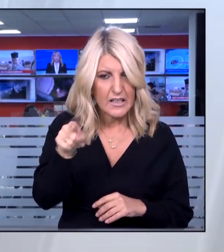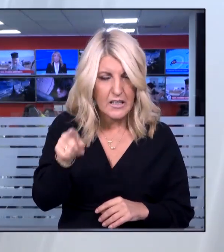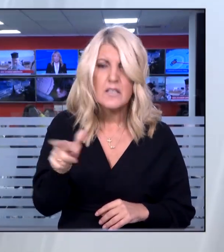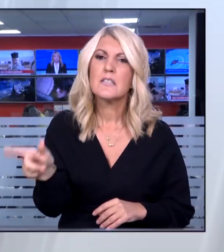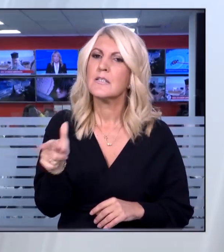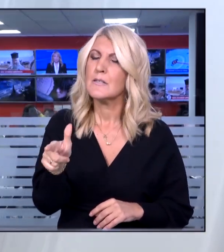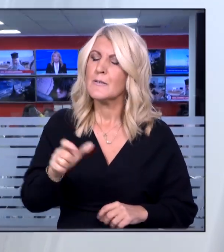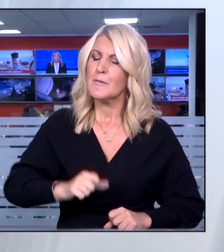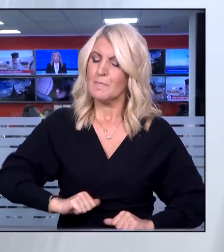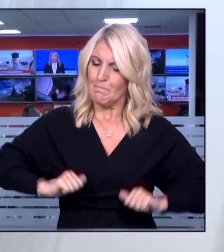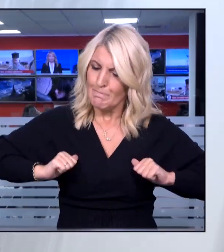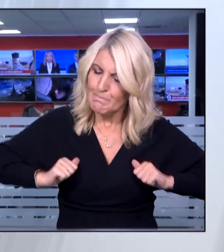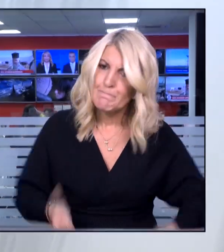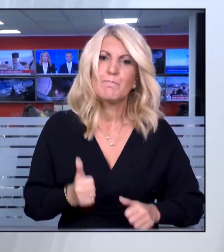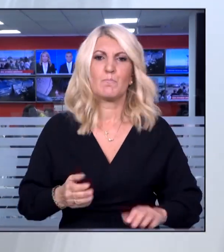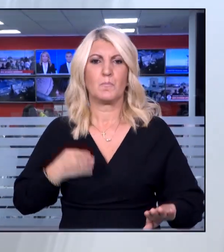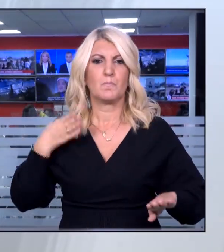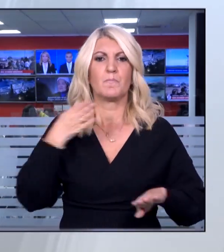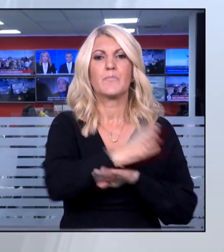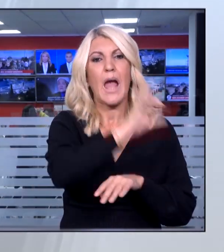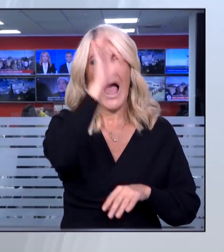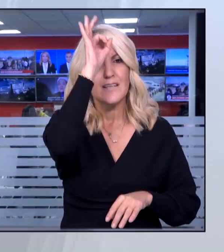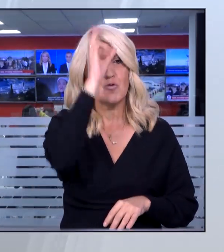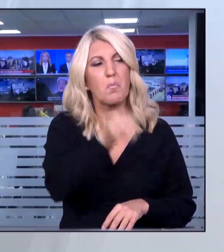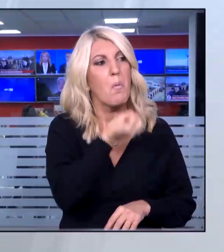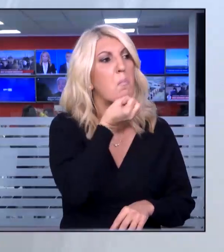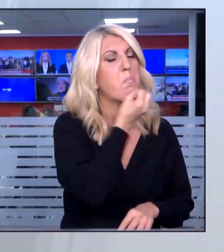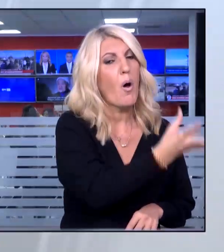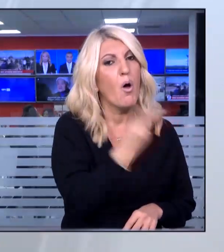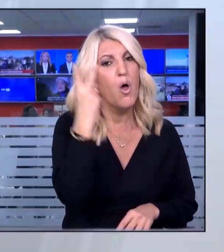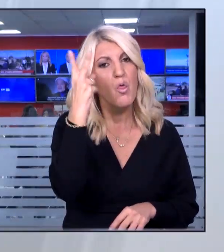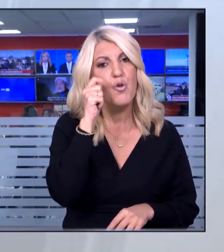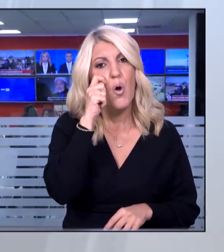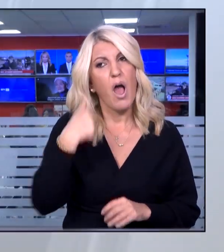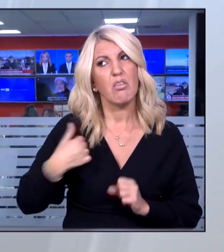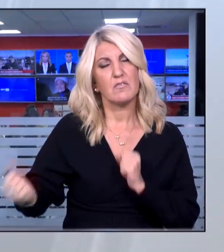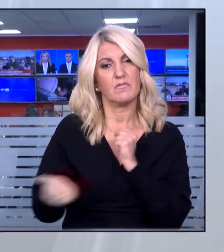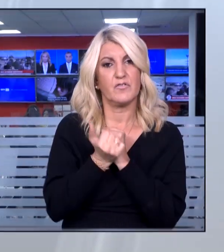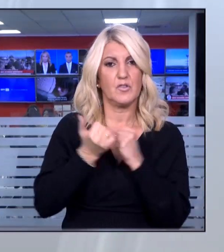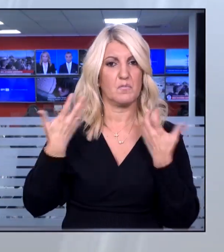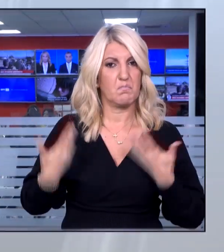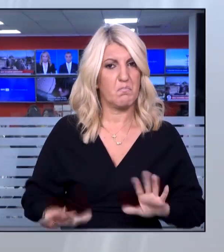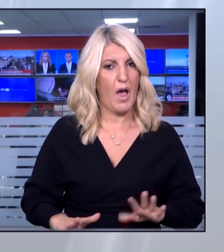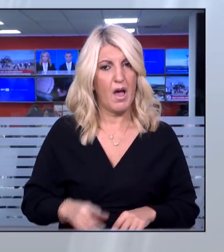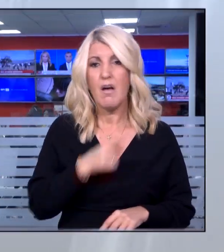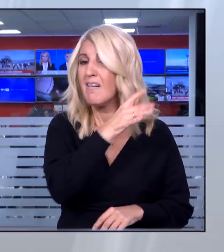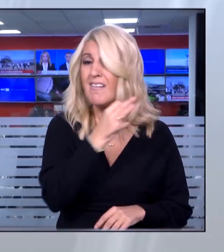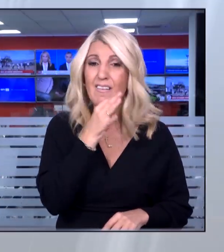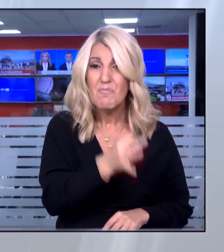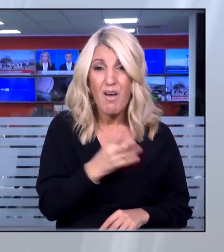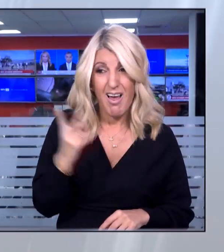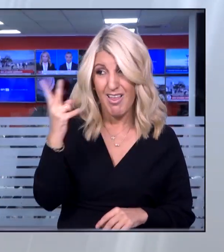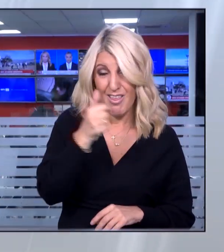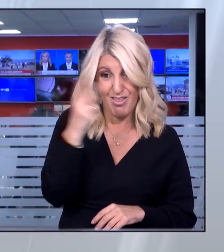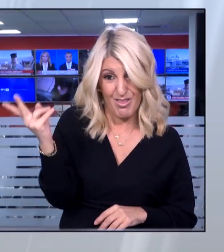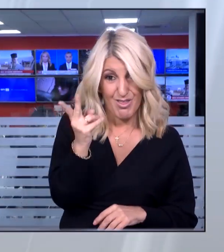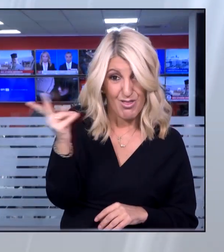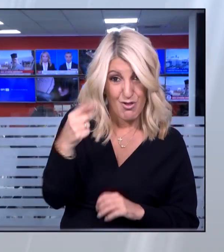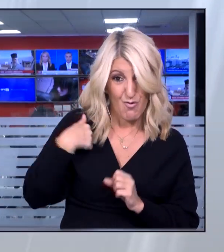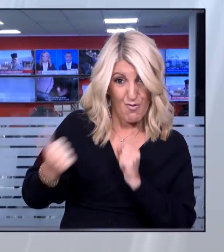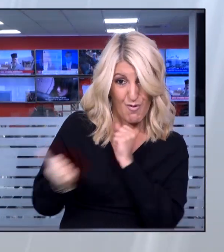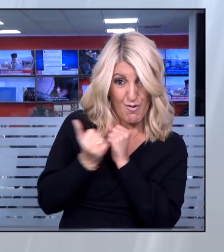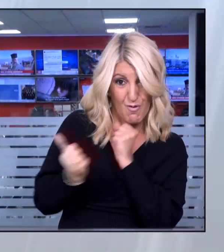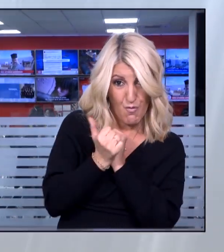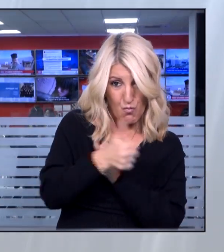από δύο άνδρες, 22 και 21 ετών. Και μάλιστα κατέθεσε πως τις απεχθείς πράξεις τους τις κατέγραφαν και